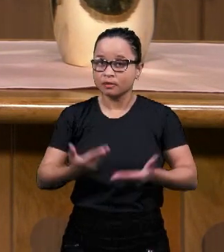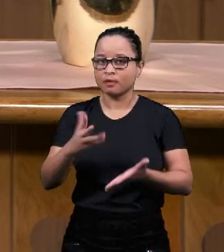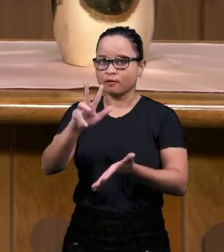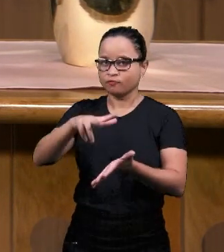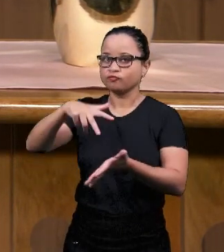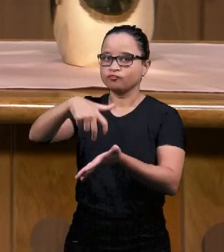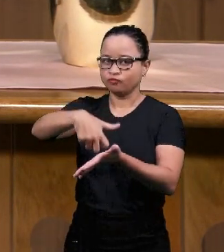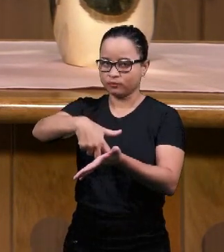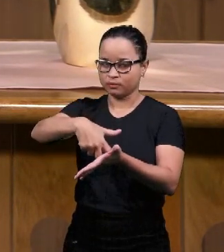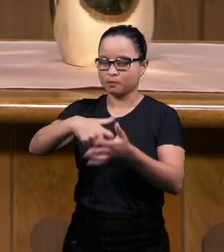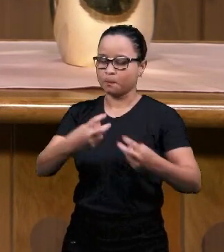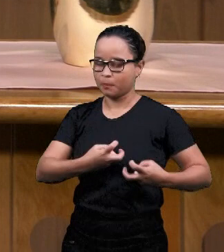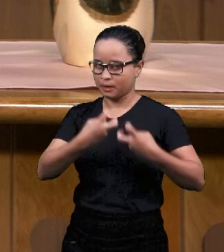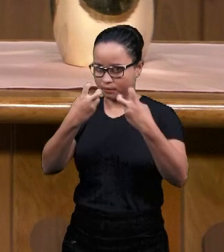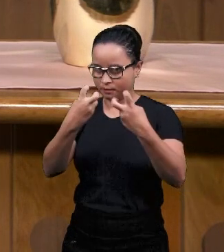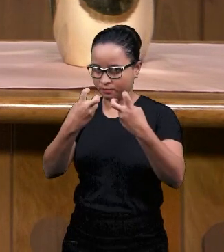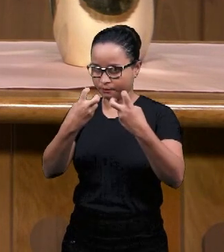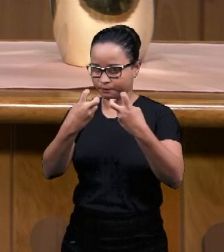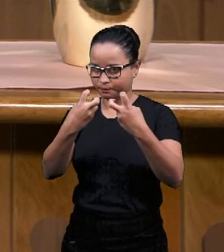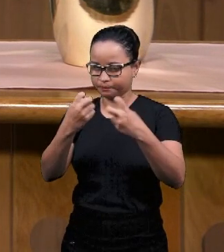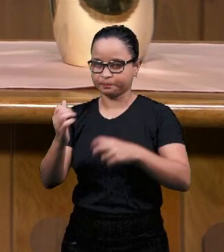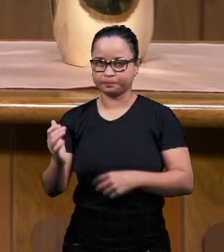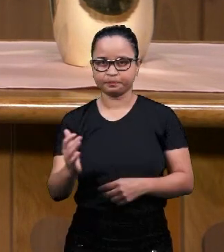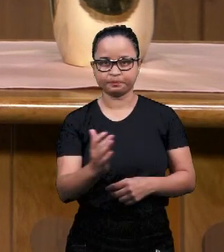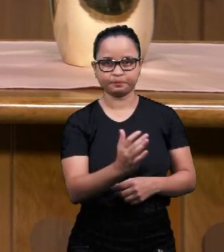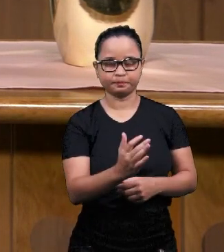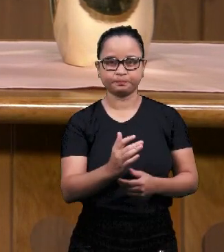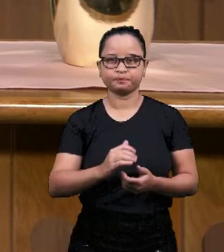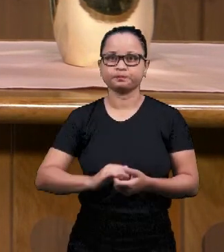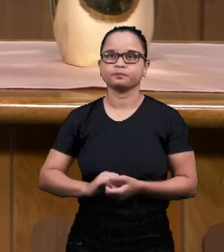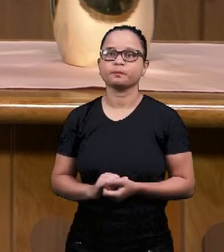мы воззовем о силе крови Иисуса Христа.